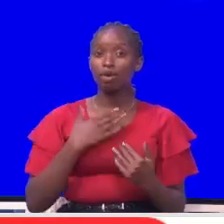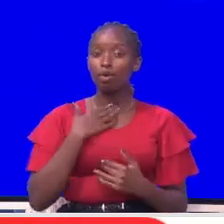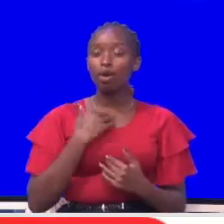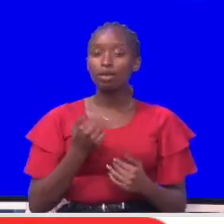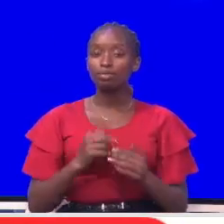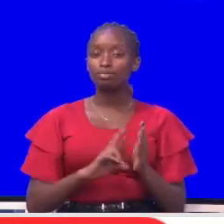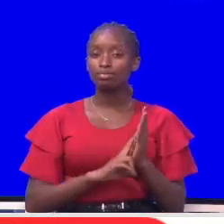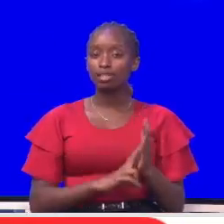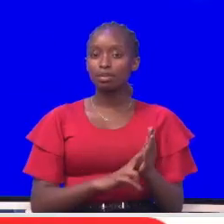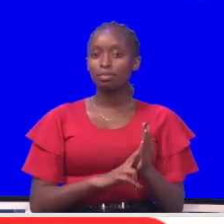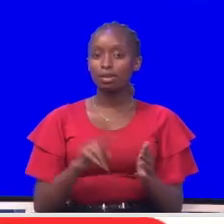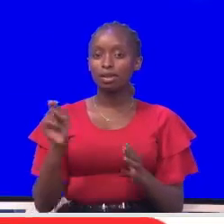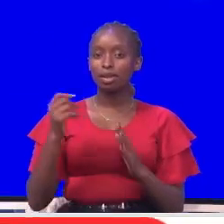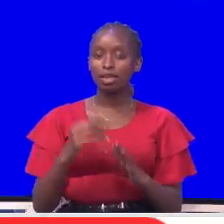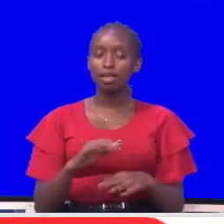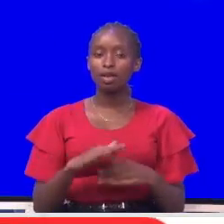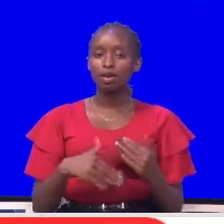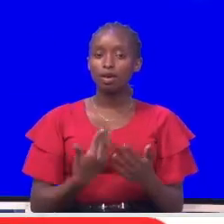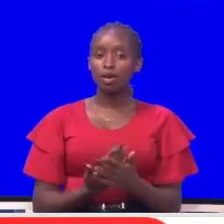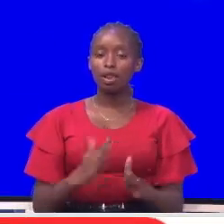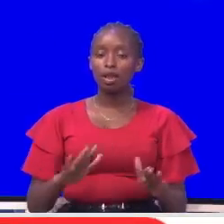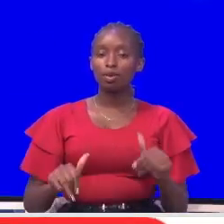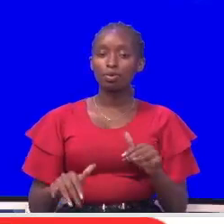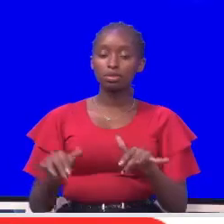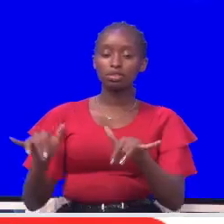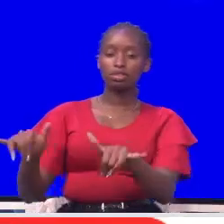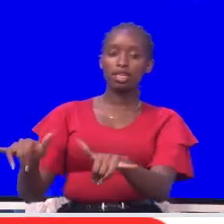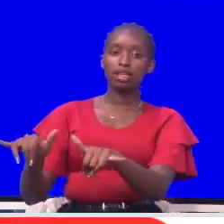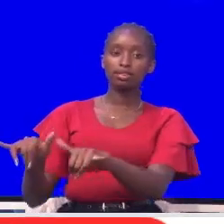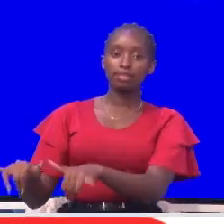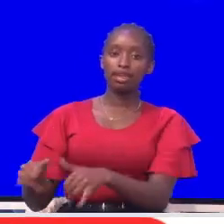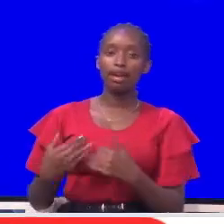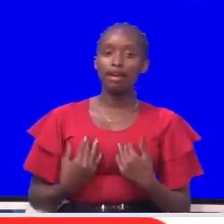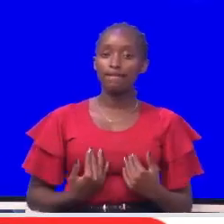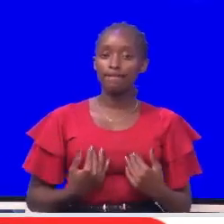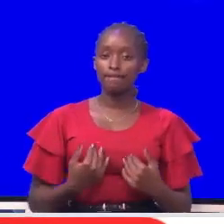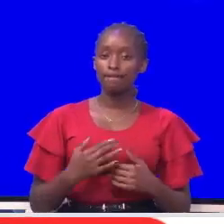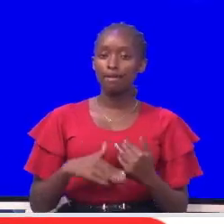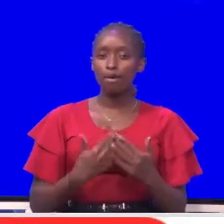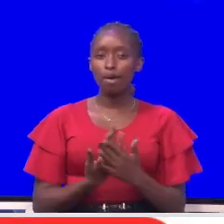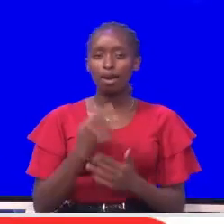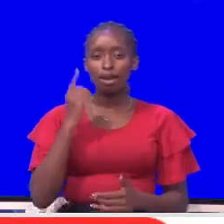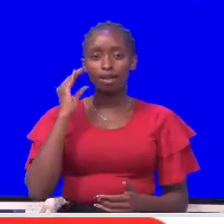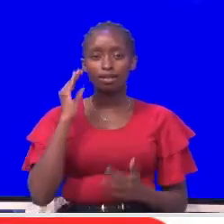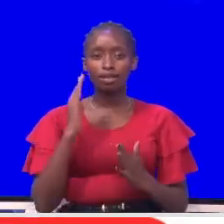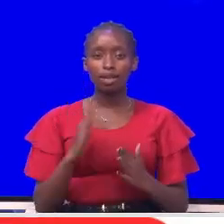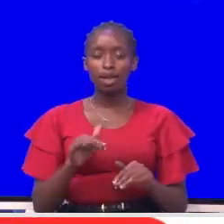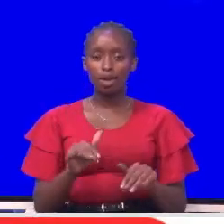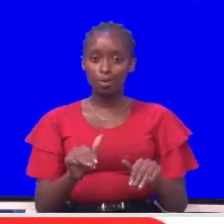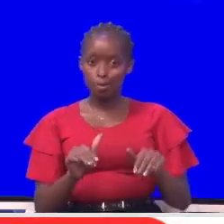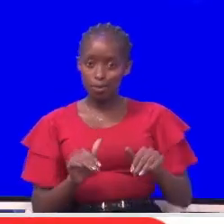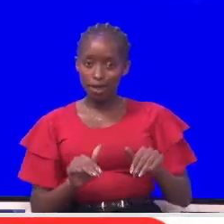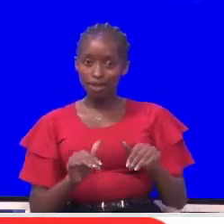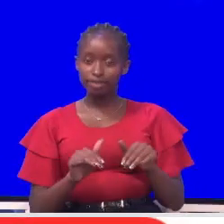tunawakilisha wa Kenya popote walipo. To our audience, stay tuned and wait